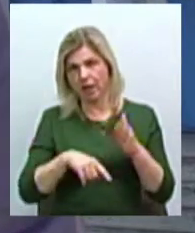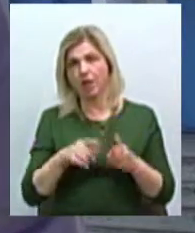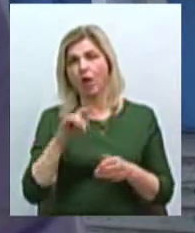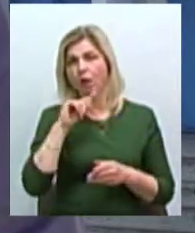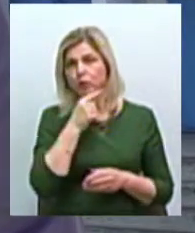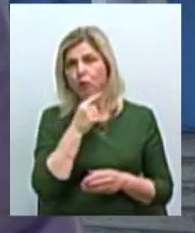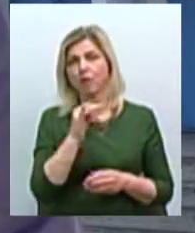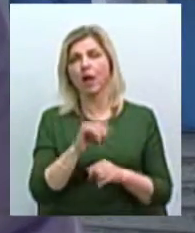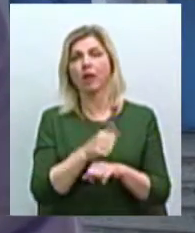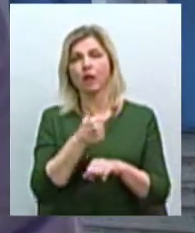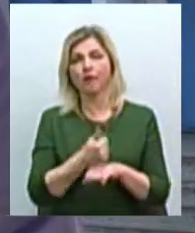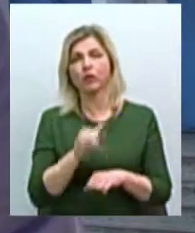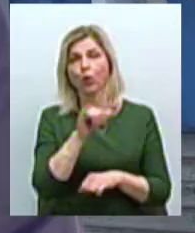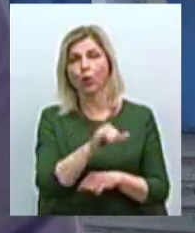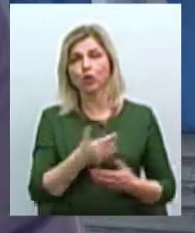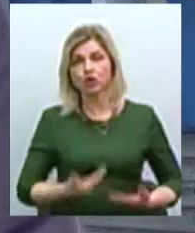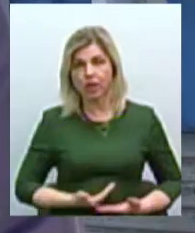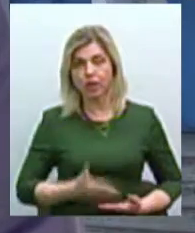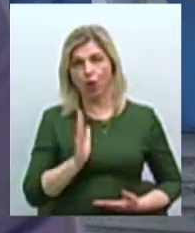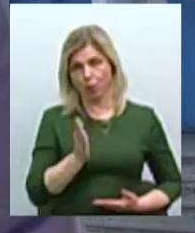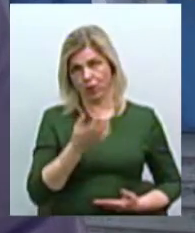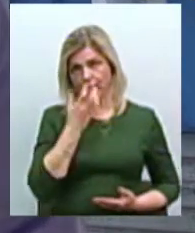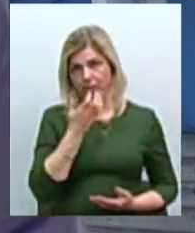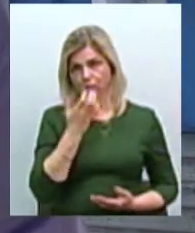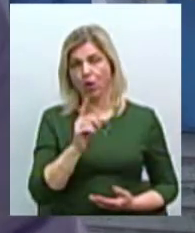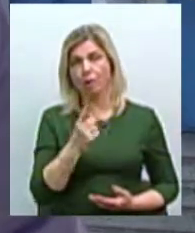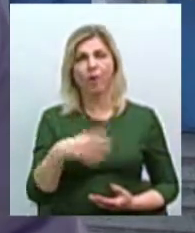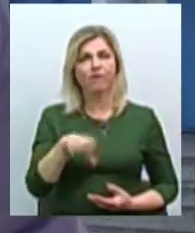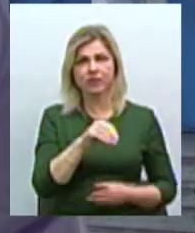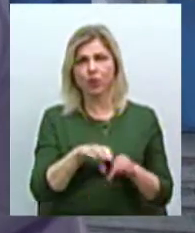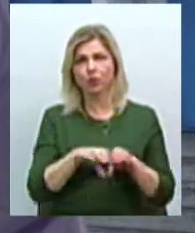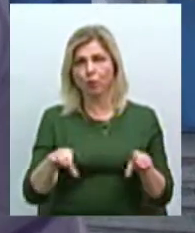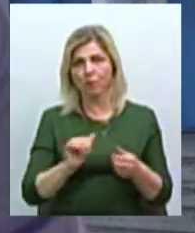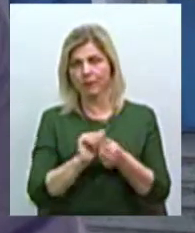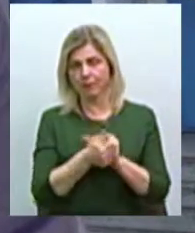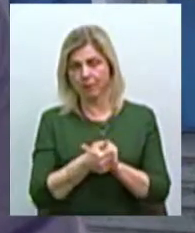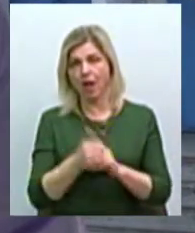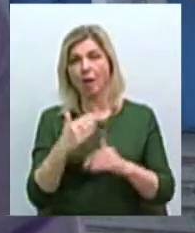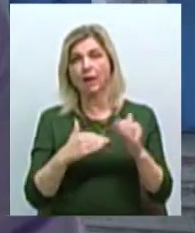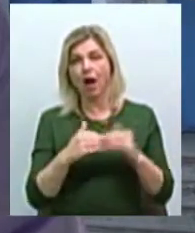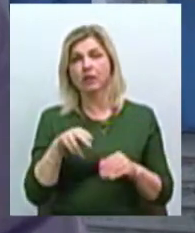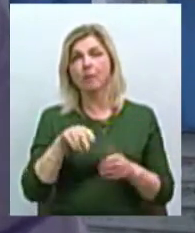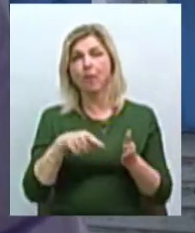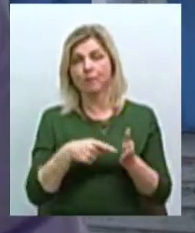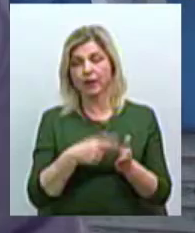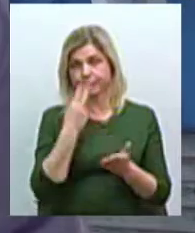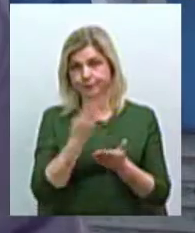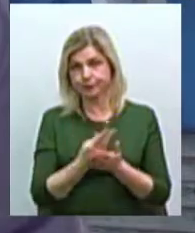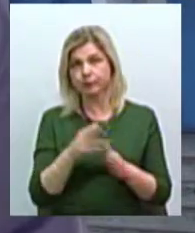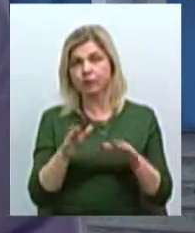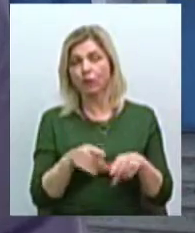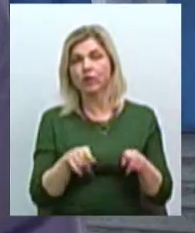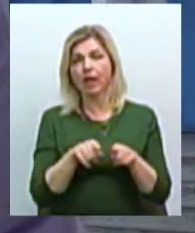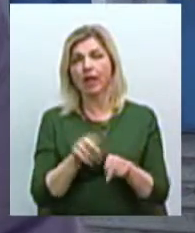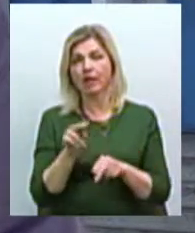що найголовніше у мешканців буде тепло. Тому що всі труби замінили. Практика по місту показує, що після таких ремонтів зазвичай